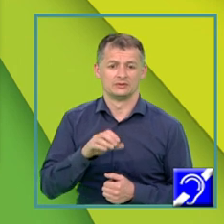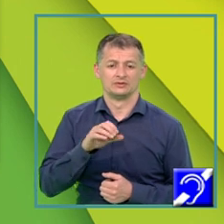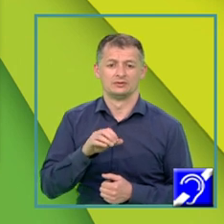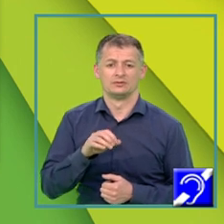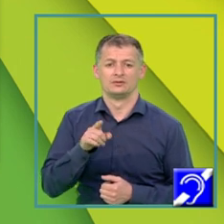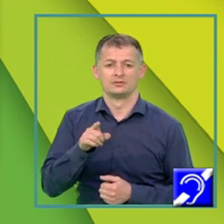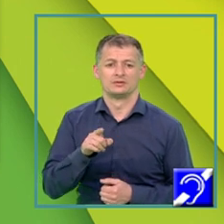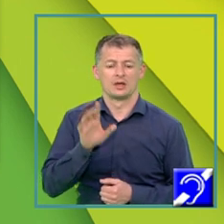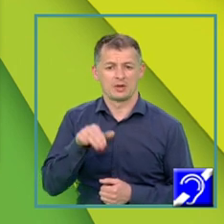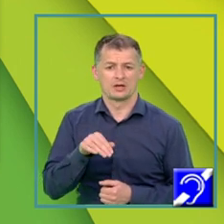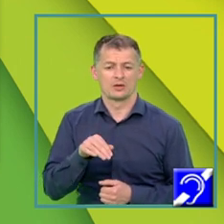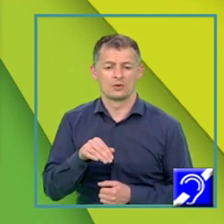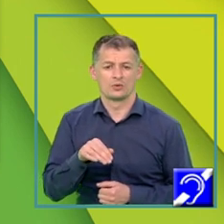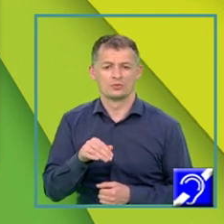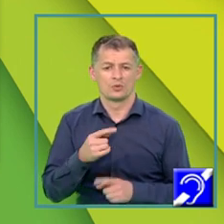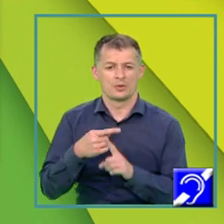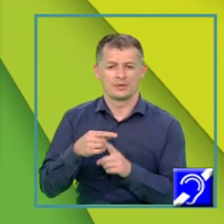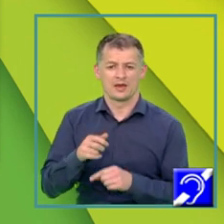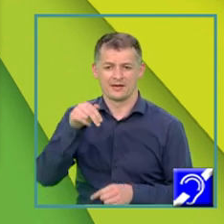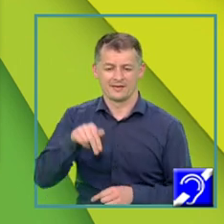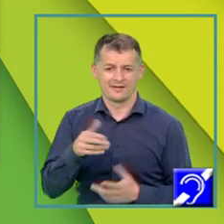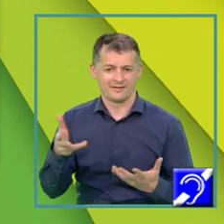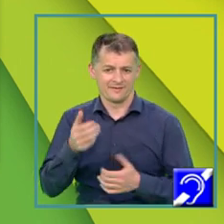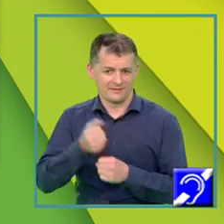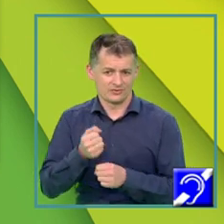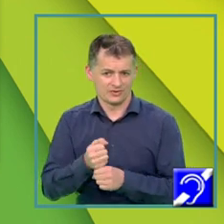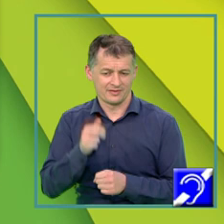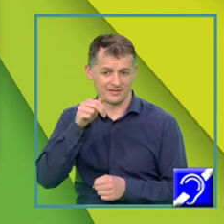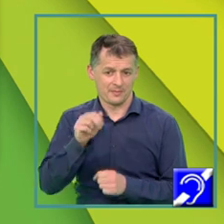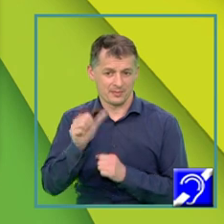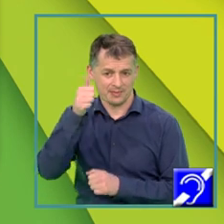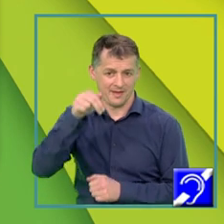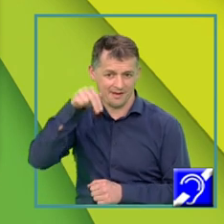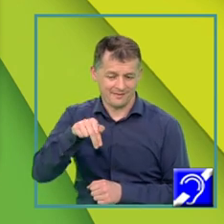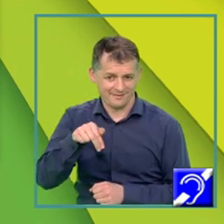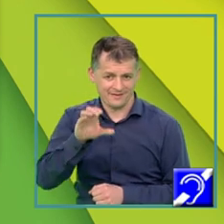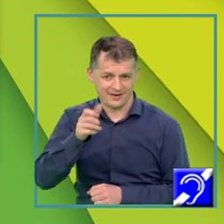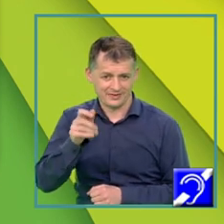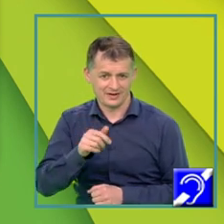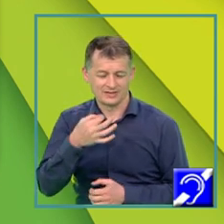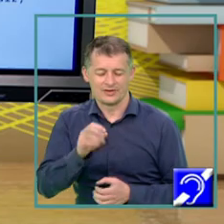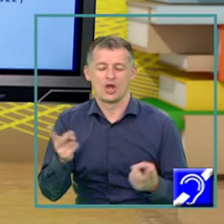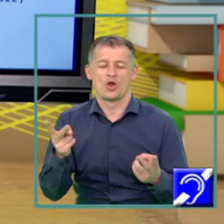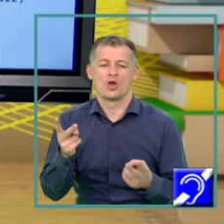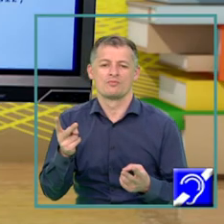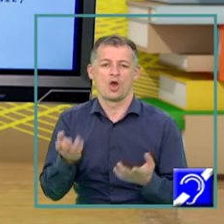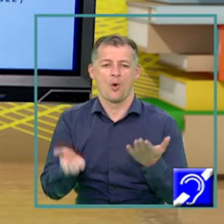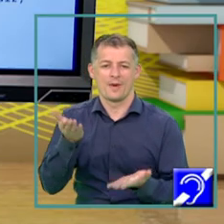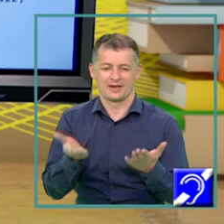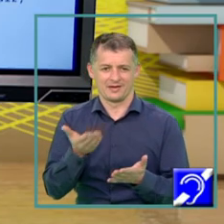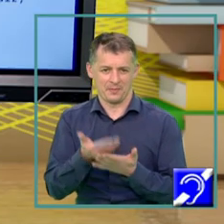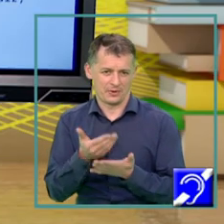rând care face ca doar primele m caractere să fie comparate pentru